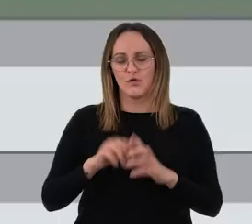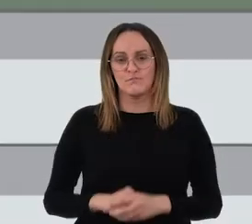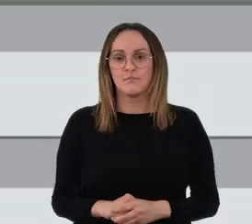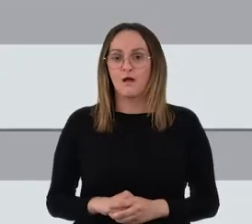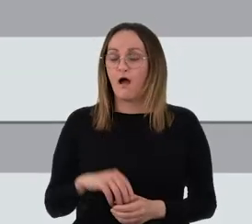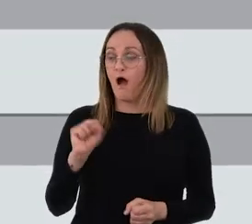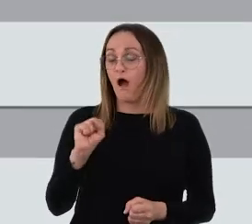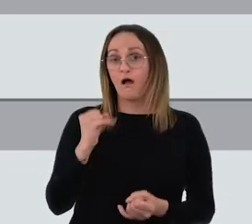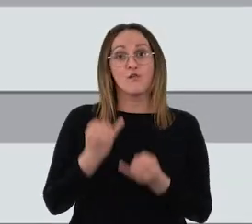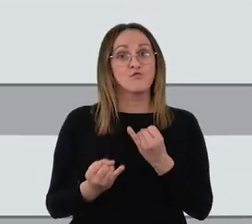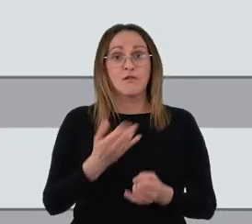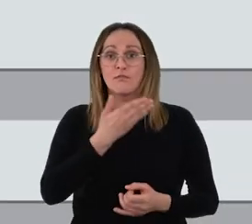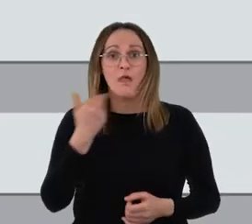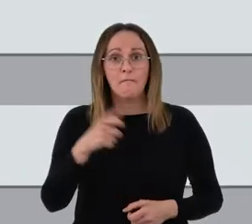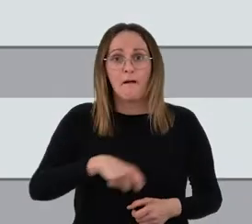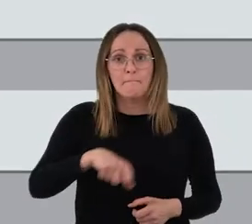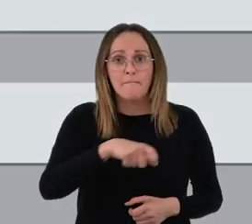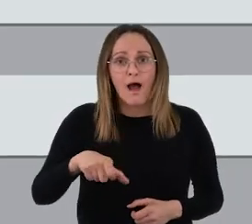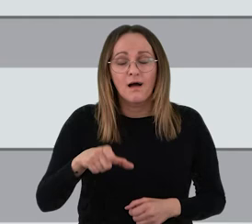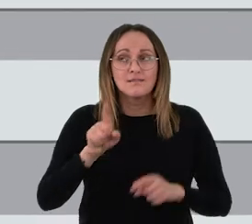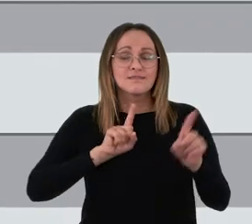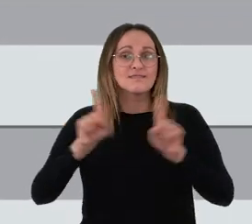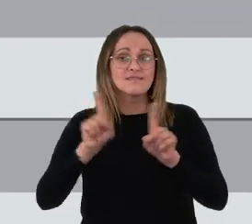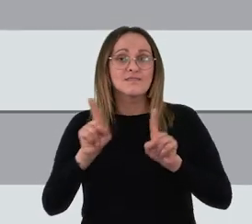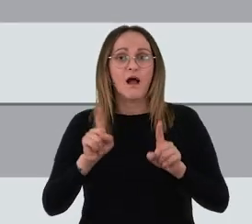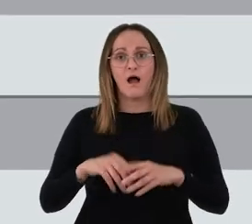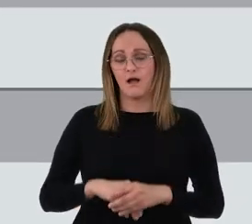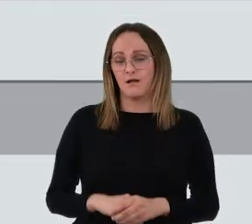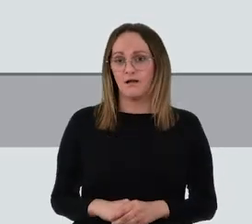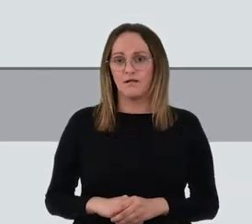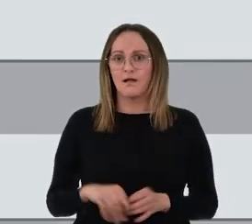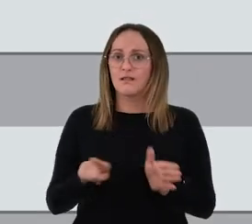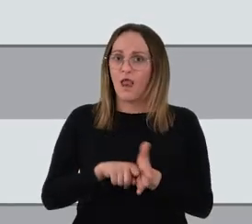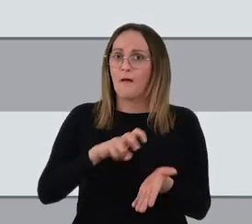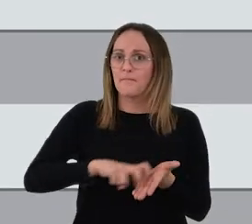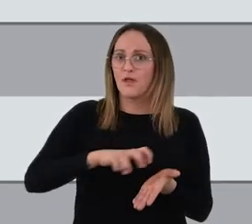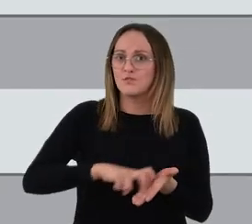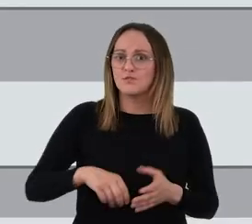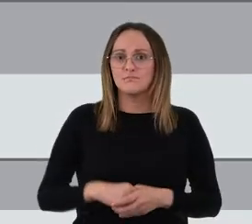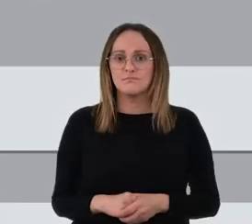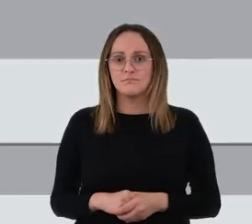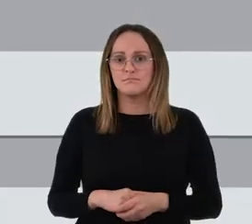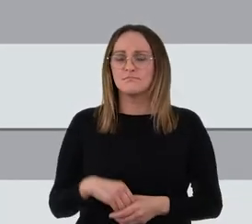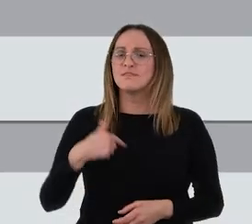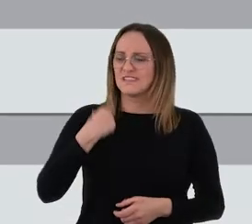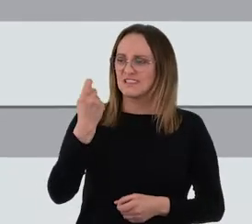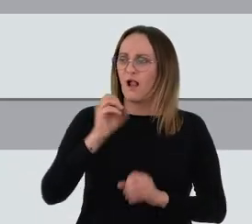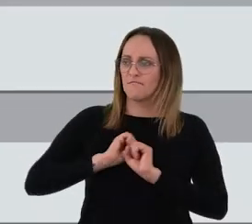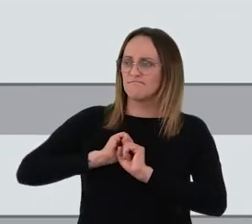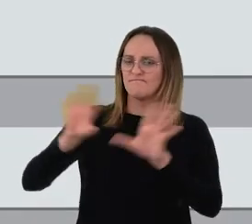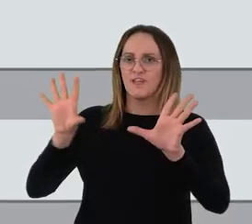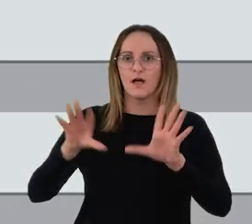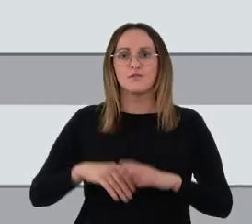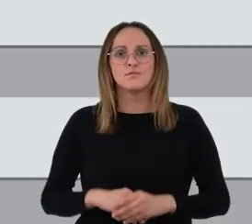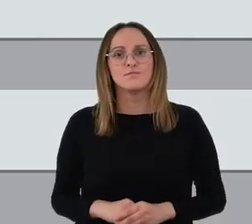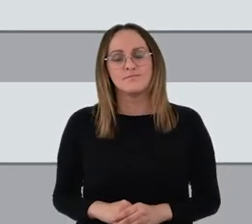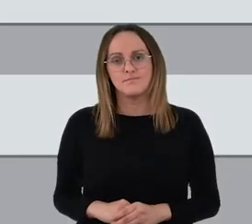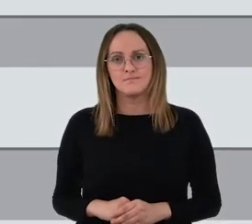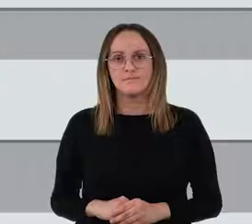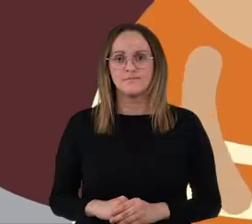ostrożność. Jerzyku, a co jeśli nie ma oznakowanego przejścia dla pieszych? Zaczekaj, pokażę